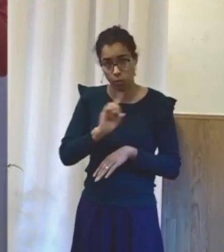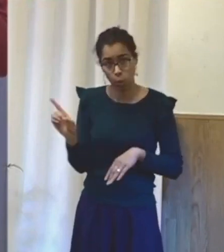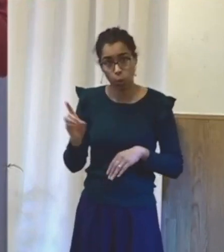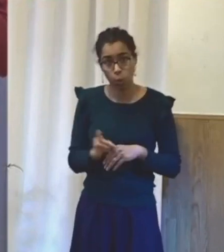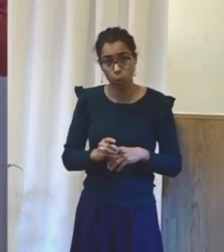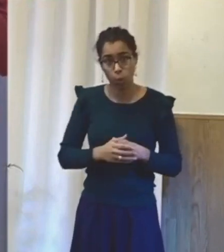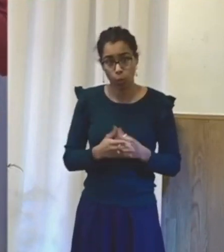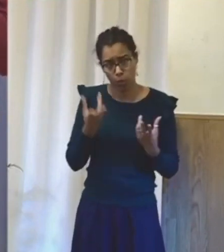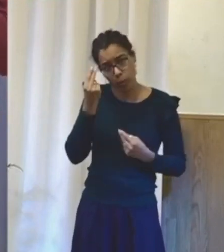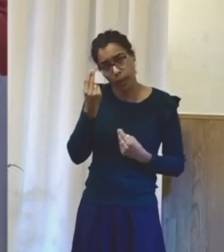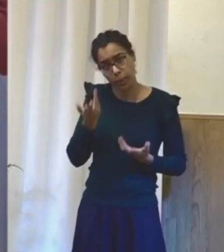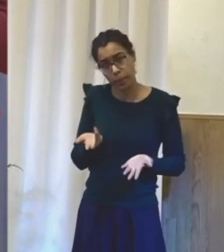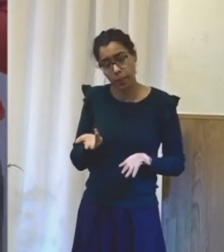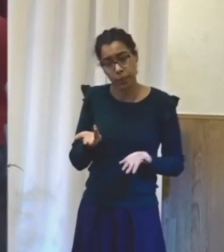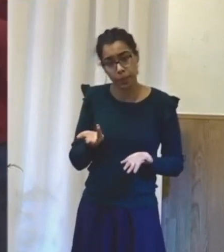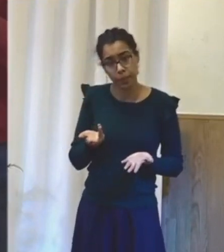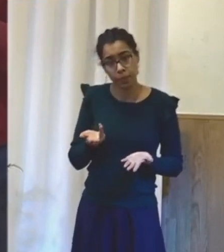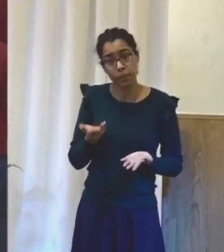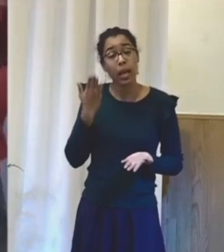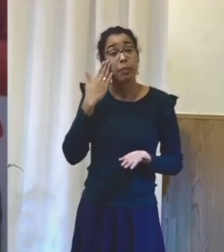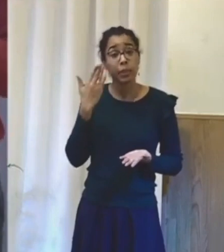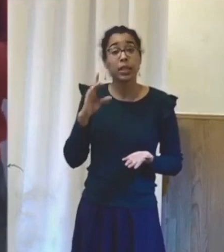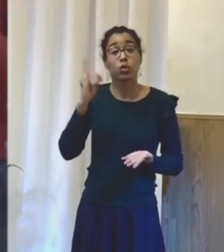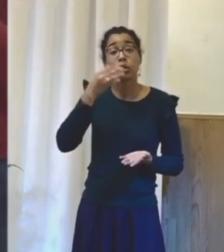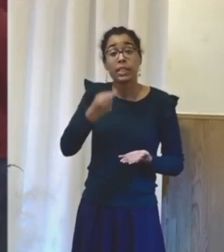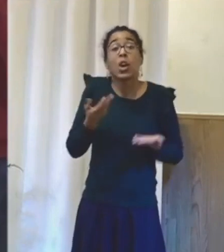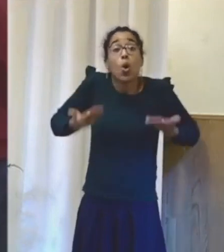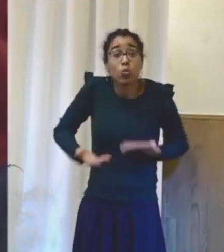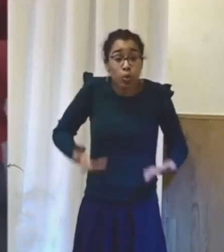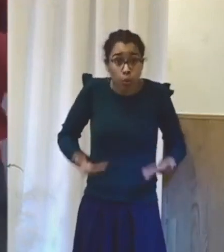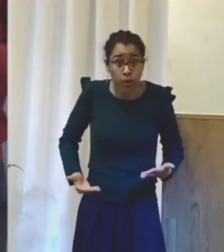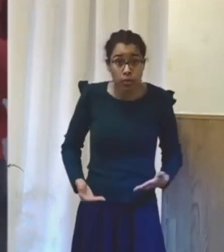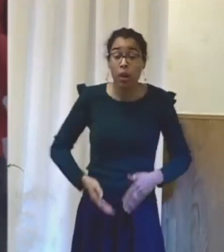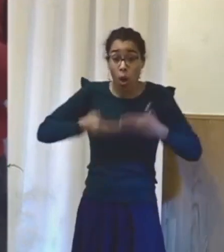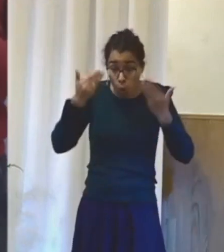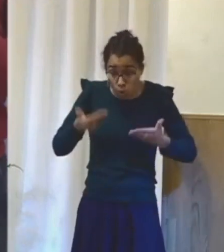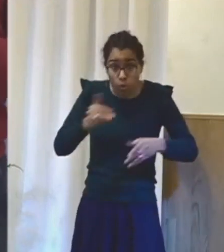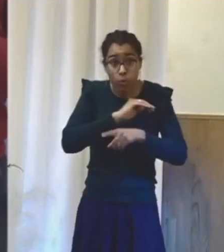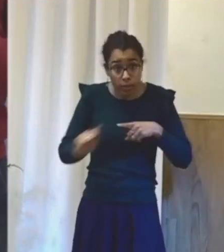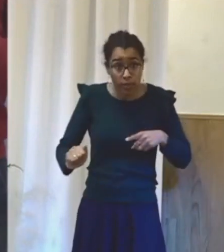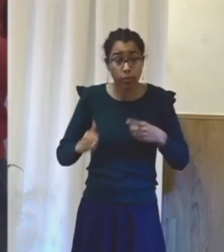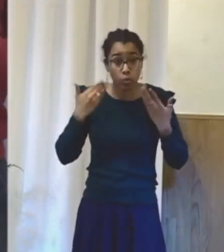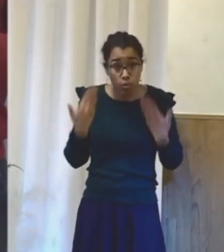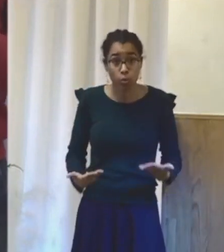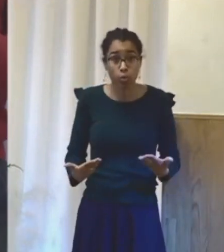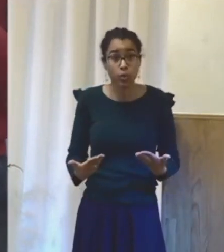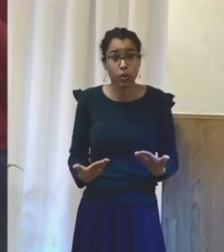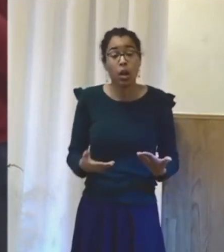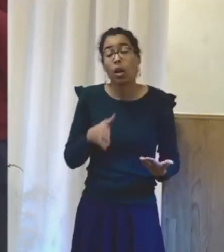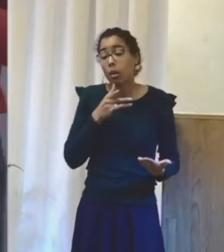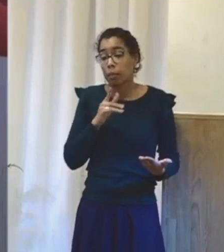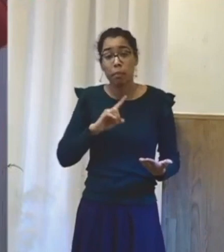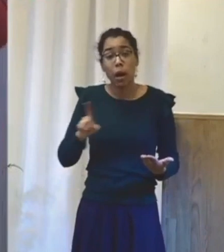Vous comprenez? Quand il te dit aujourd'hui, aujourd'hui il le fait. Il ne va pas le